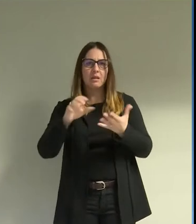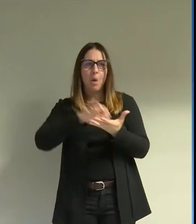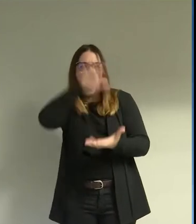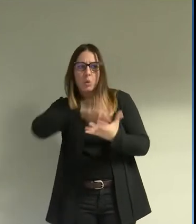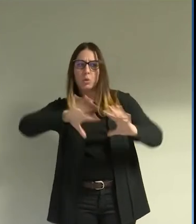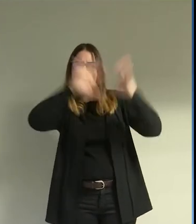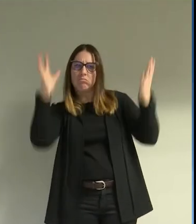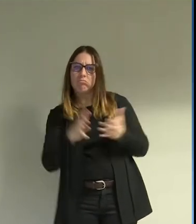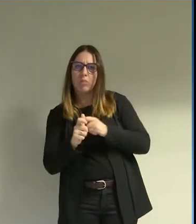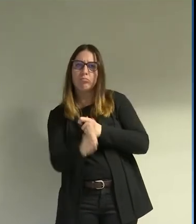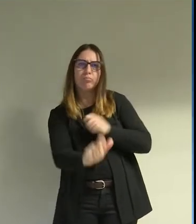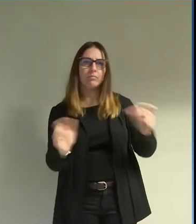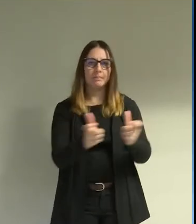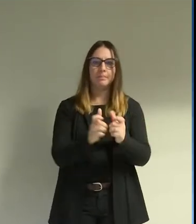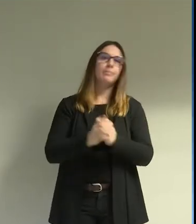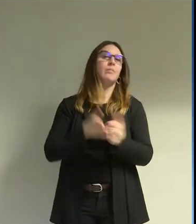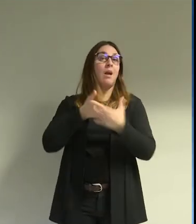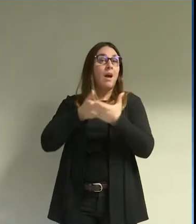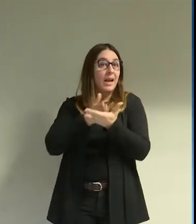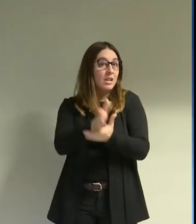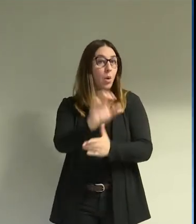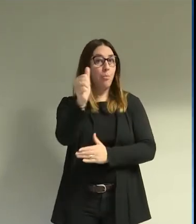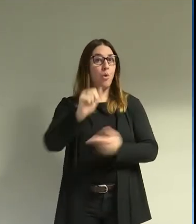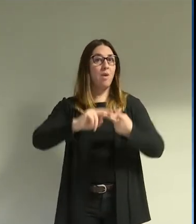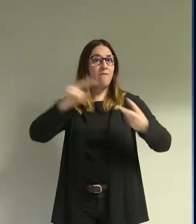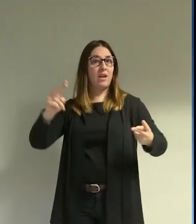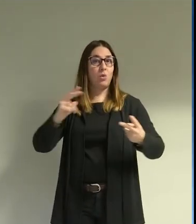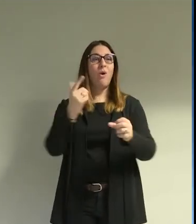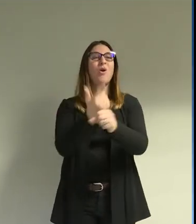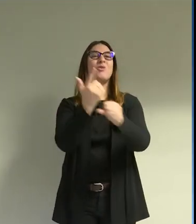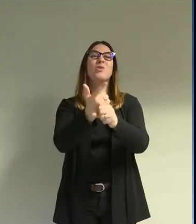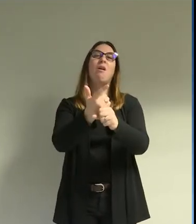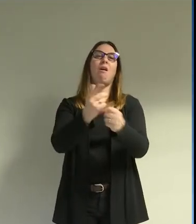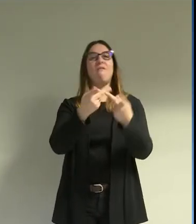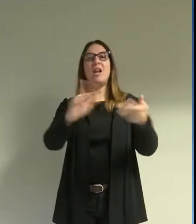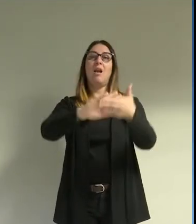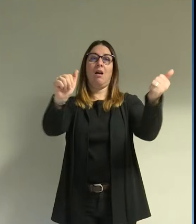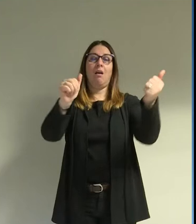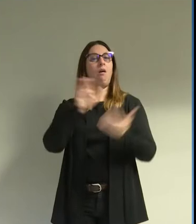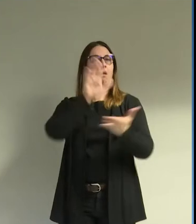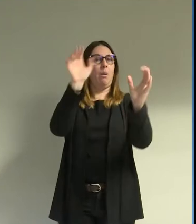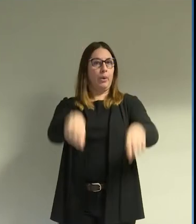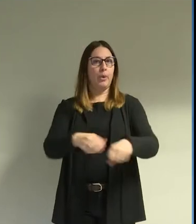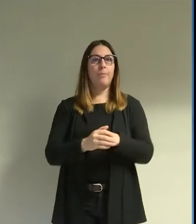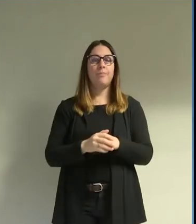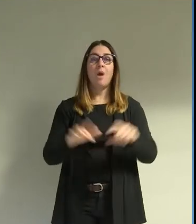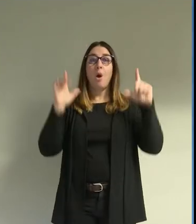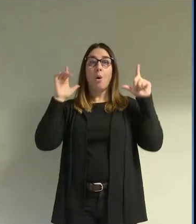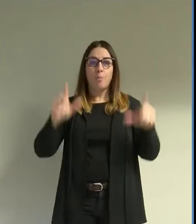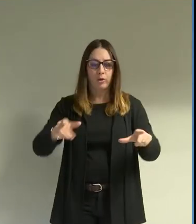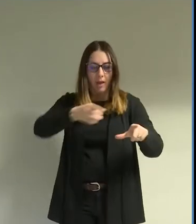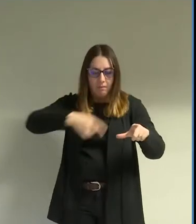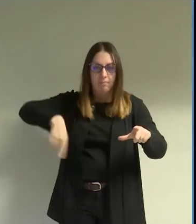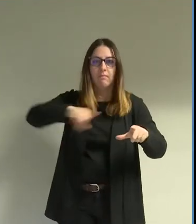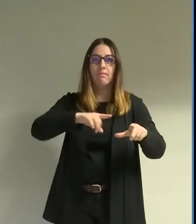la stratégie de résilience une première version pourra être livrée lors de labinal évidente transition et le portrait donuts 2047